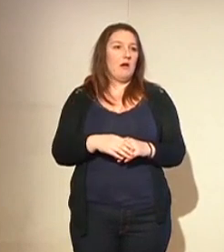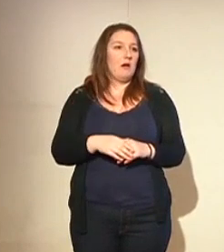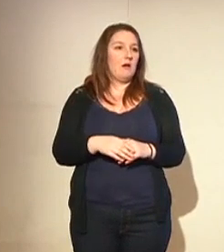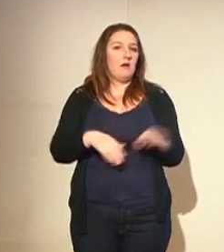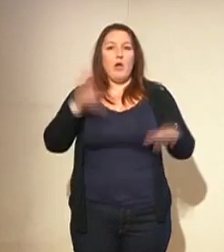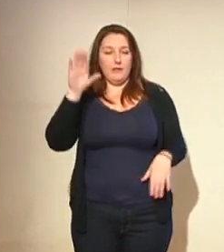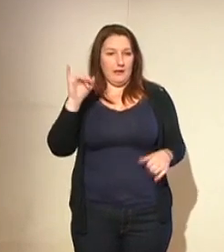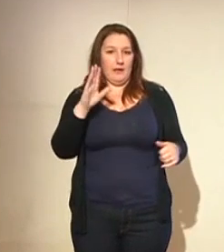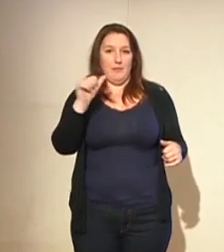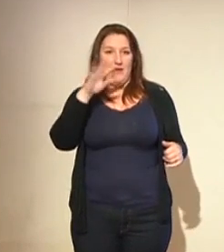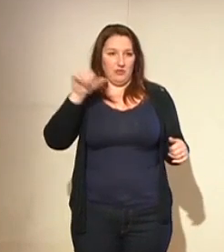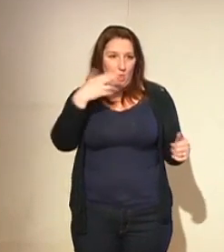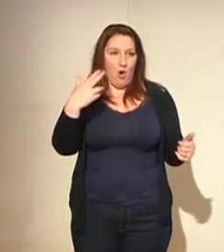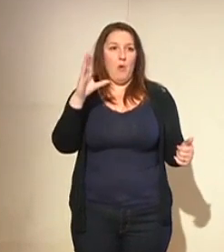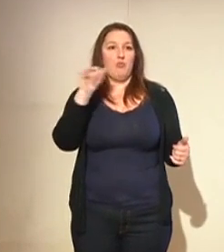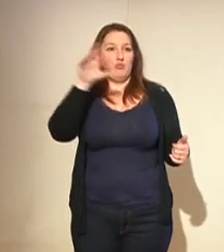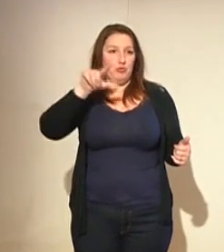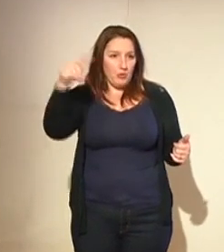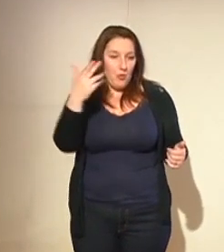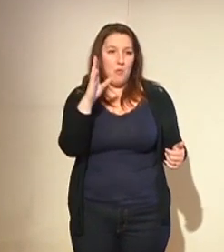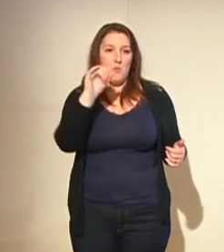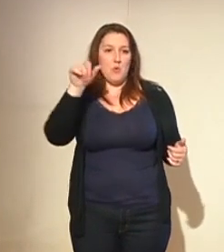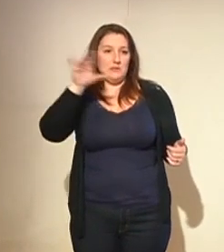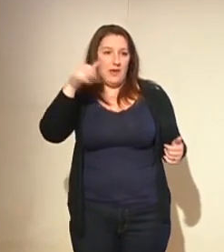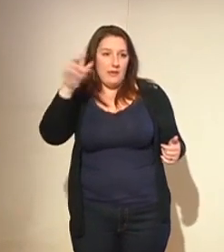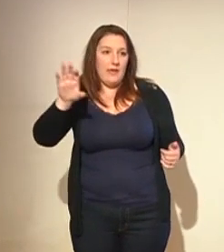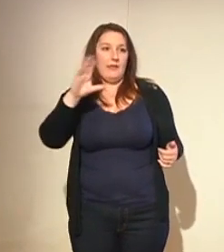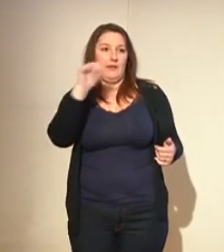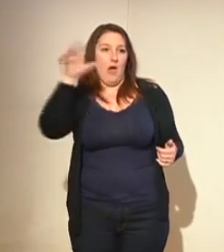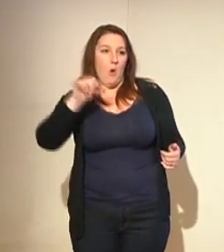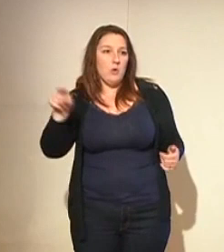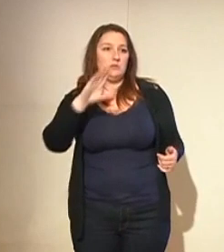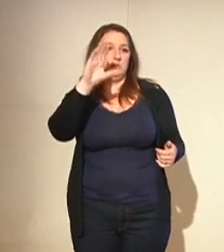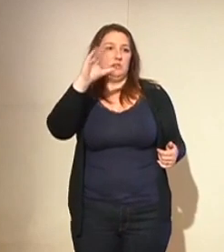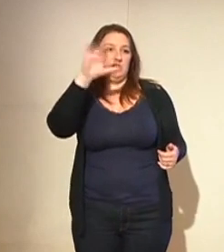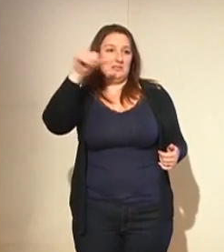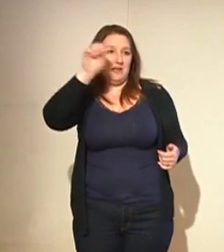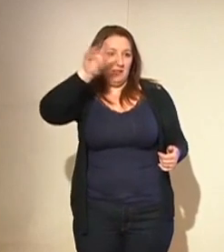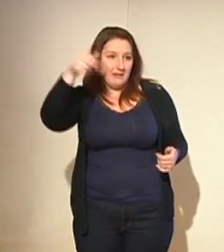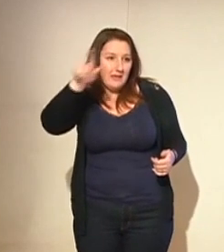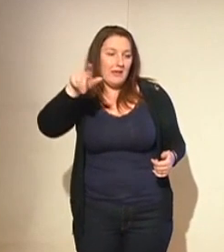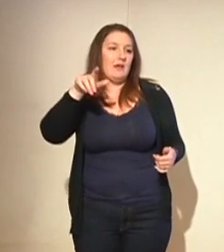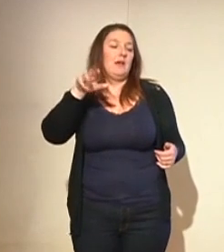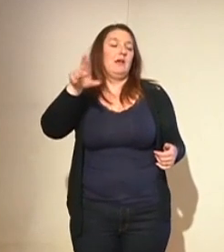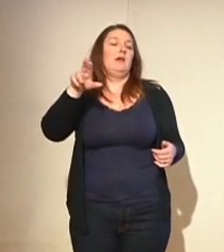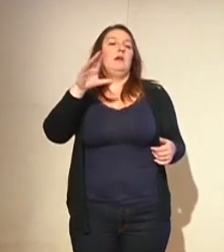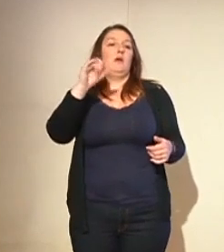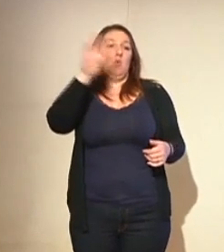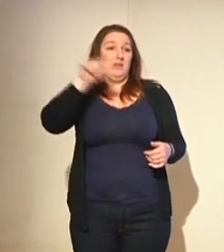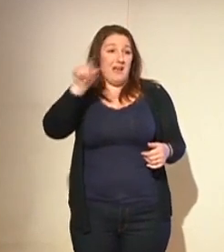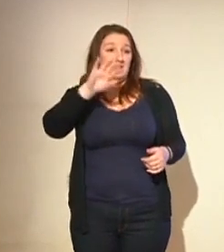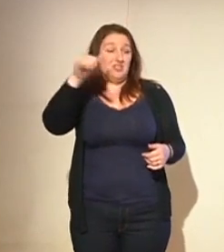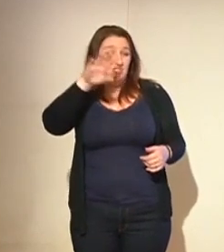Madame Bernard monsieur Bertrand madame bouillon monsieur bousayen monsieur carose monsieur Chastanier monsieur Coutaz madame dididel madame